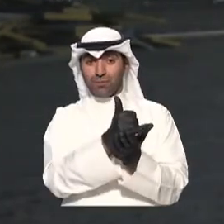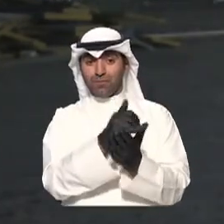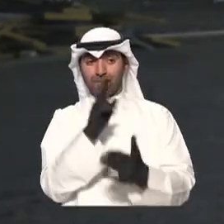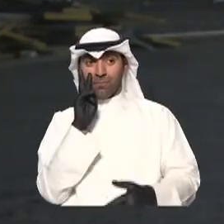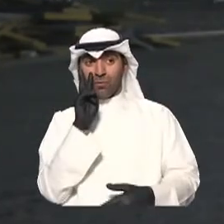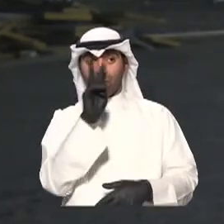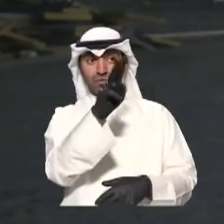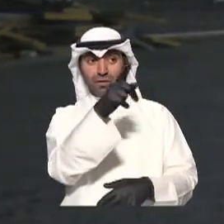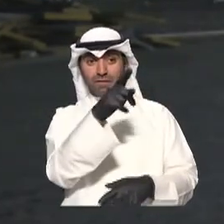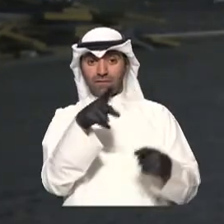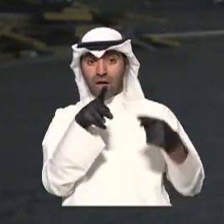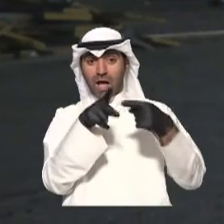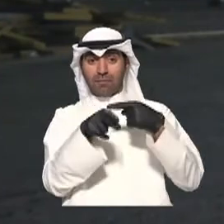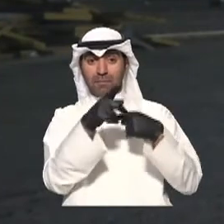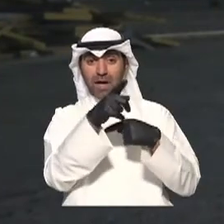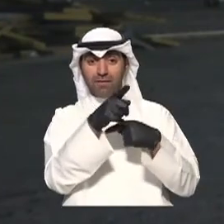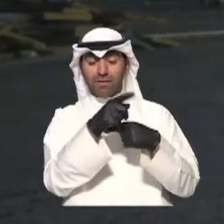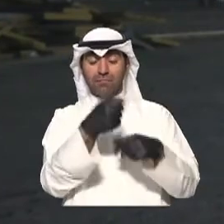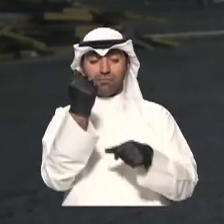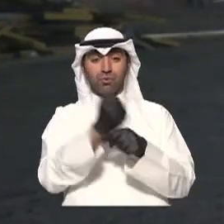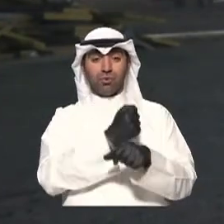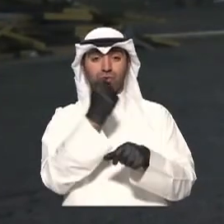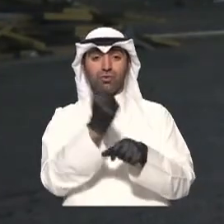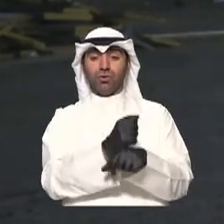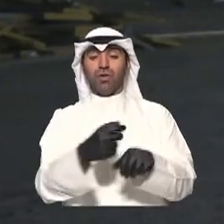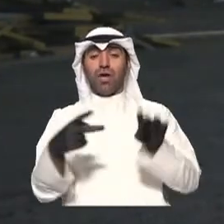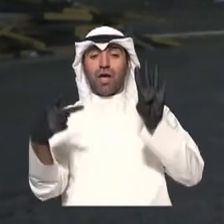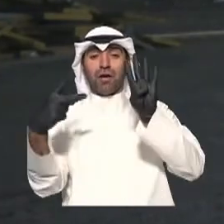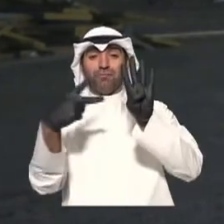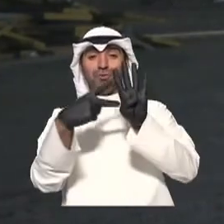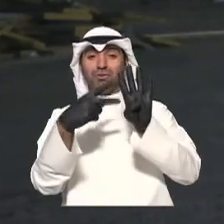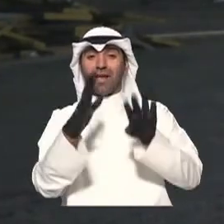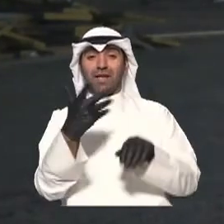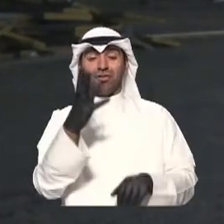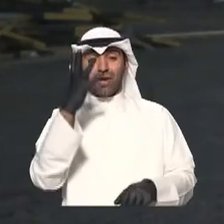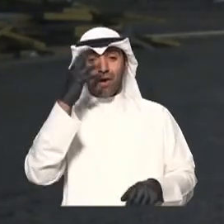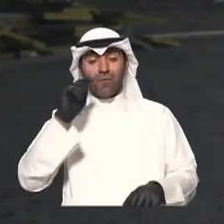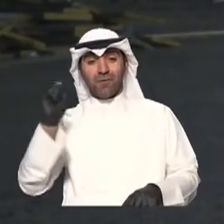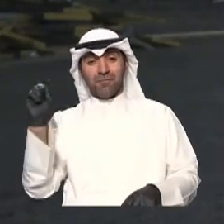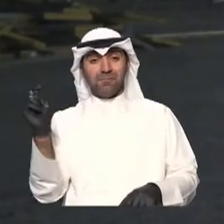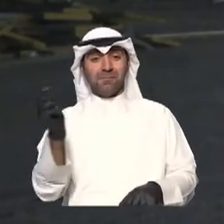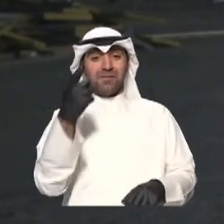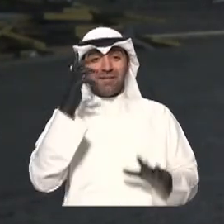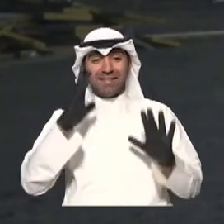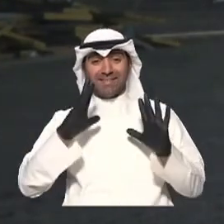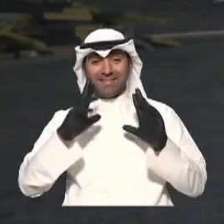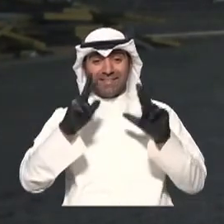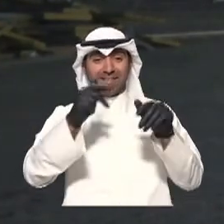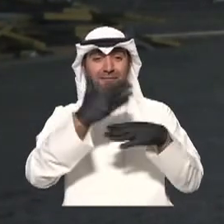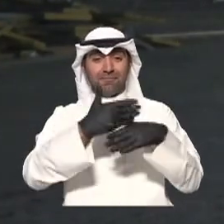تشهد أرض المعارض أعمالا على مدار الساعة لإتمام الأعمال وتسليمها في